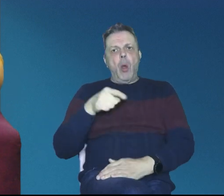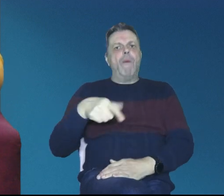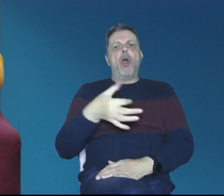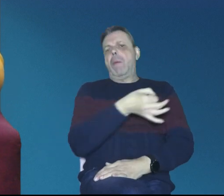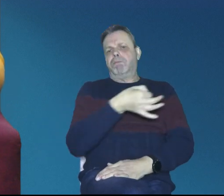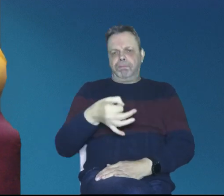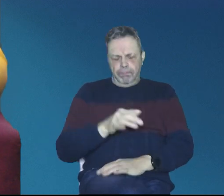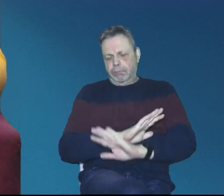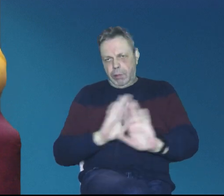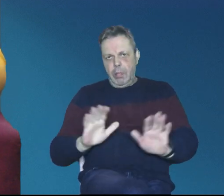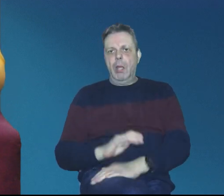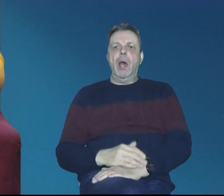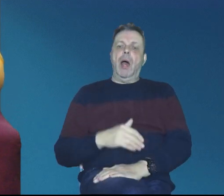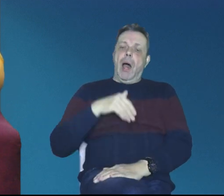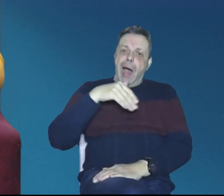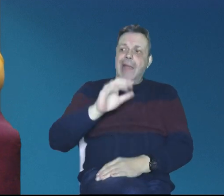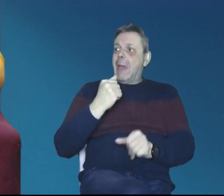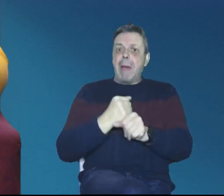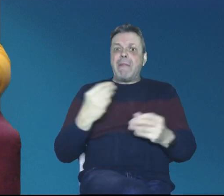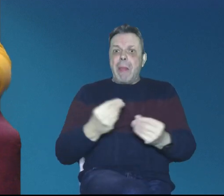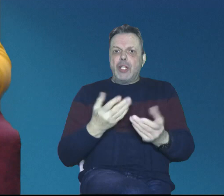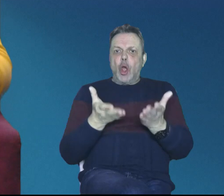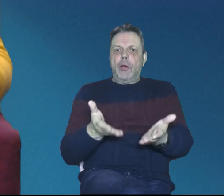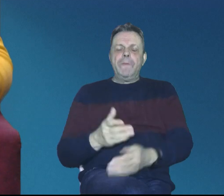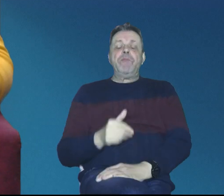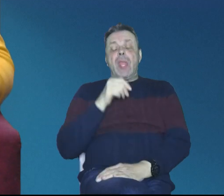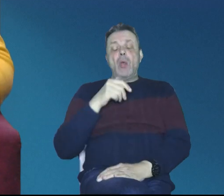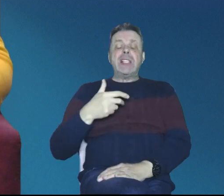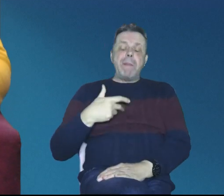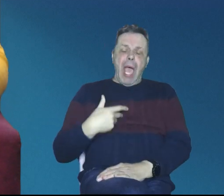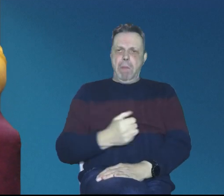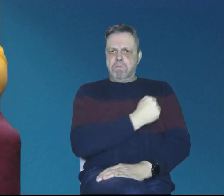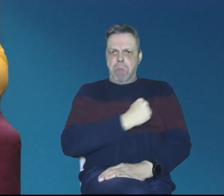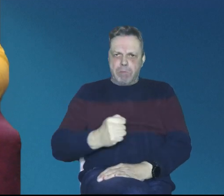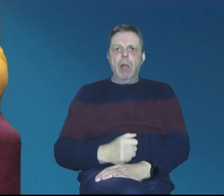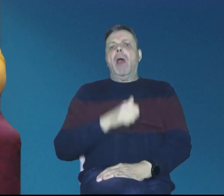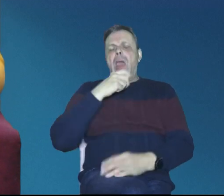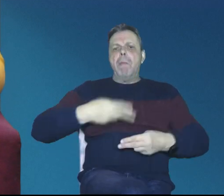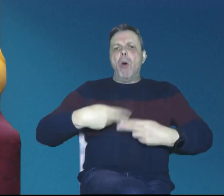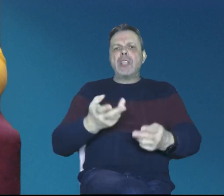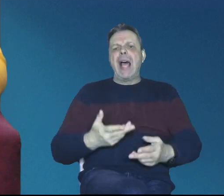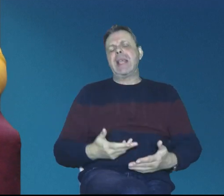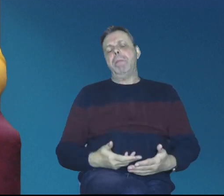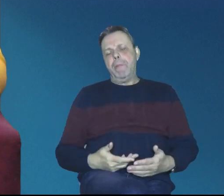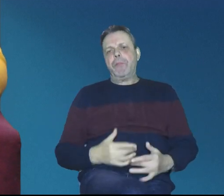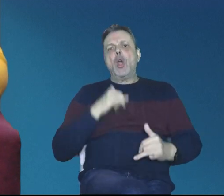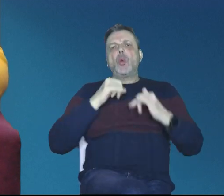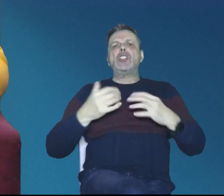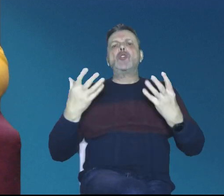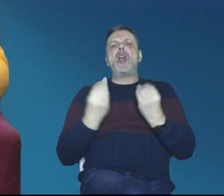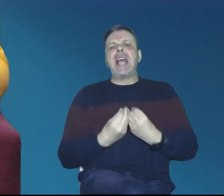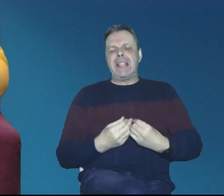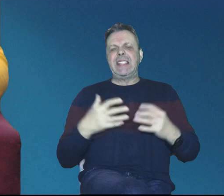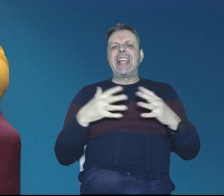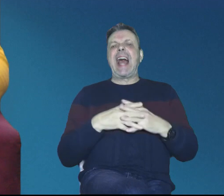podršku, i rekli su, gle, ovo ti stvarno funkcionira, daj učini nešto s tim. I onda sam se okuražila pa sam poslala taj